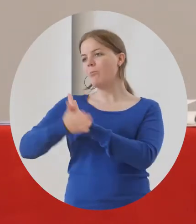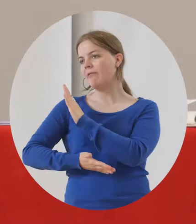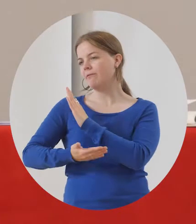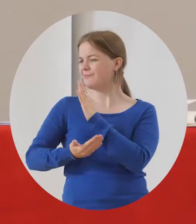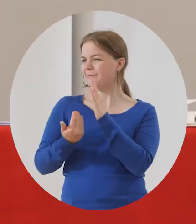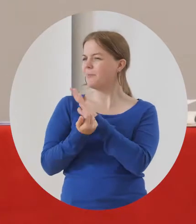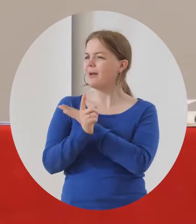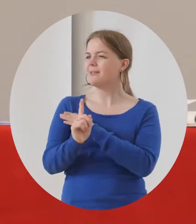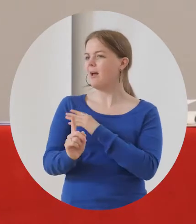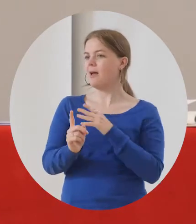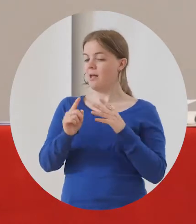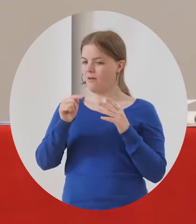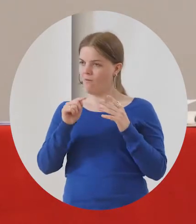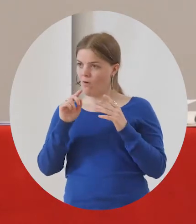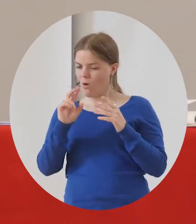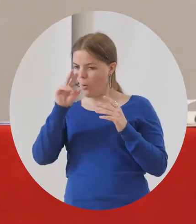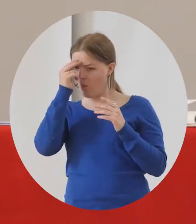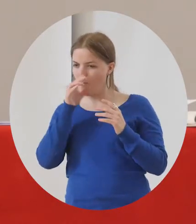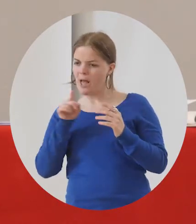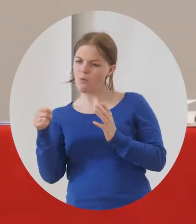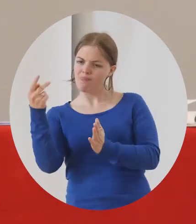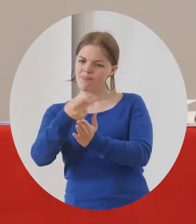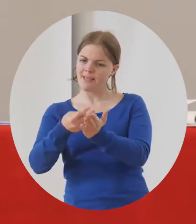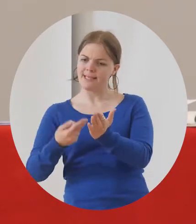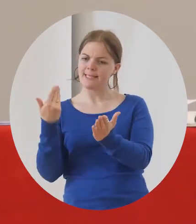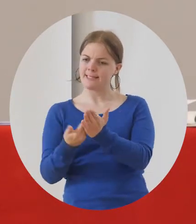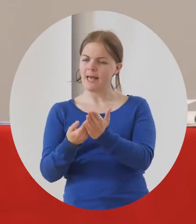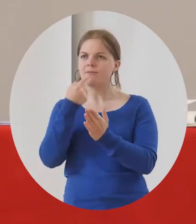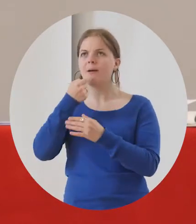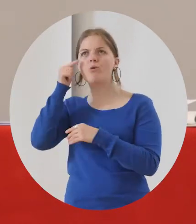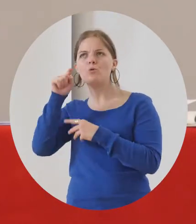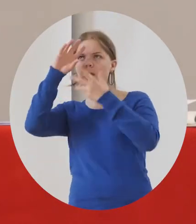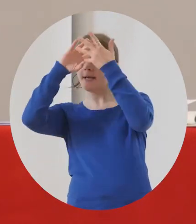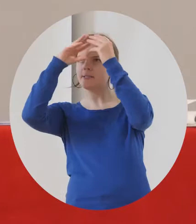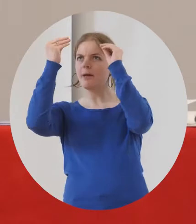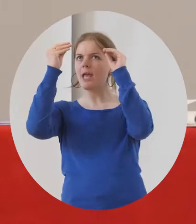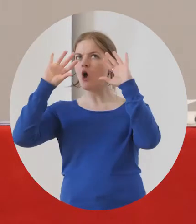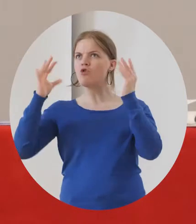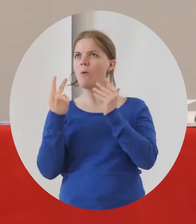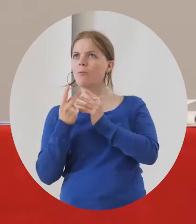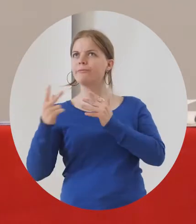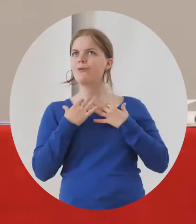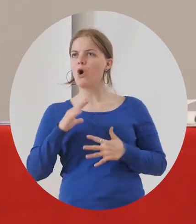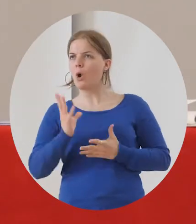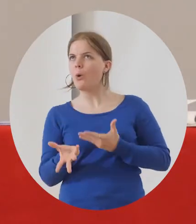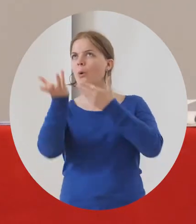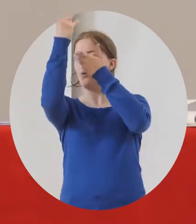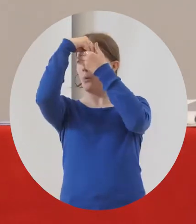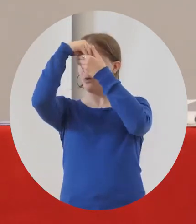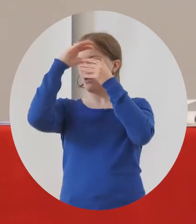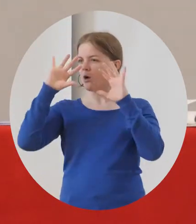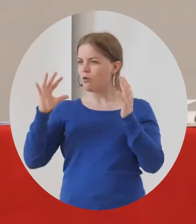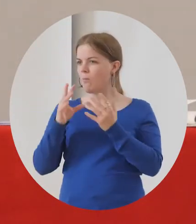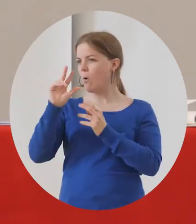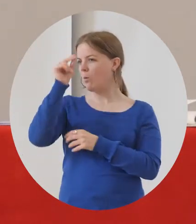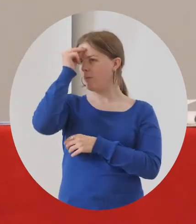ce qu'est l'intégration de son corps dans son esprit, dans son psychisme, comment on intègre son image corporelle et comment on